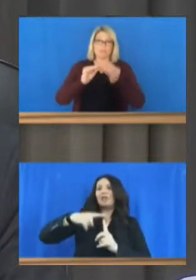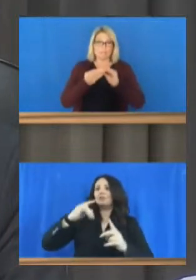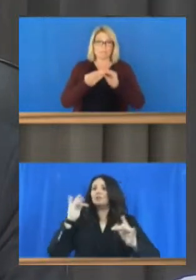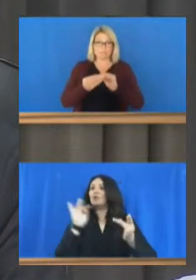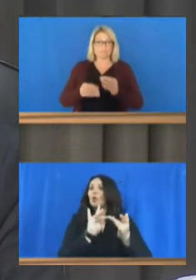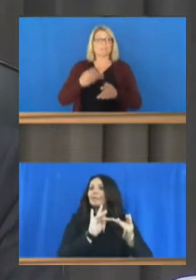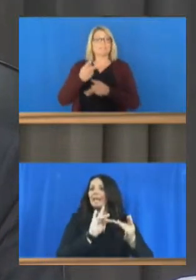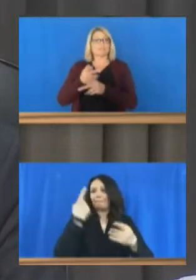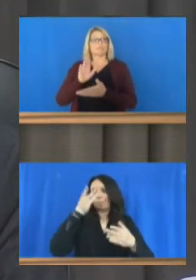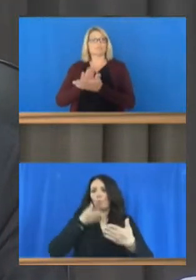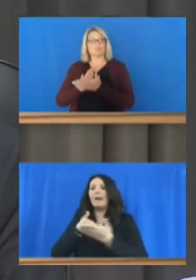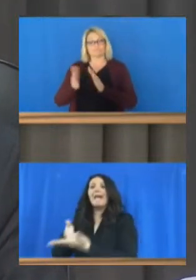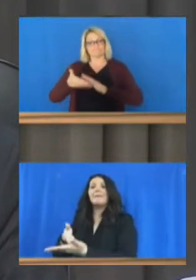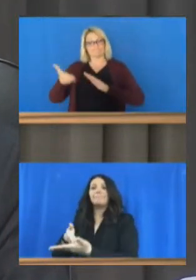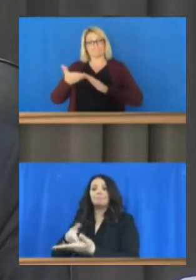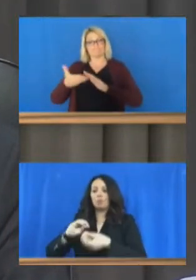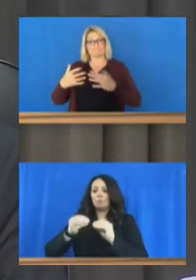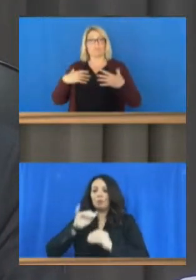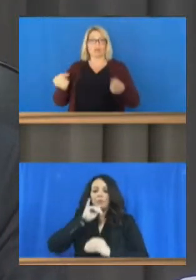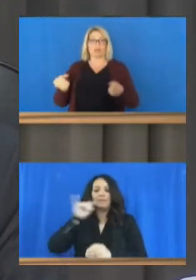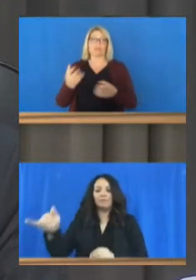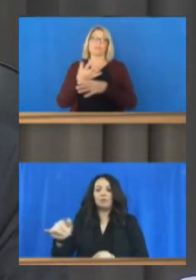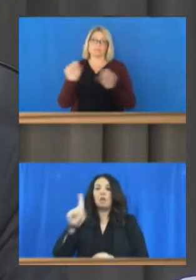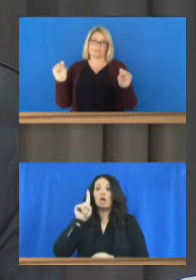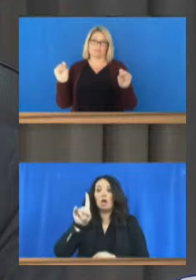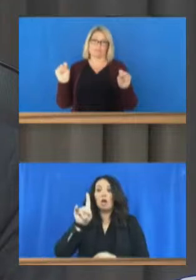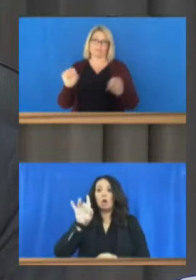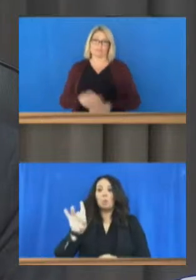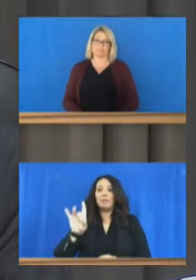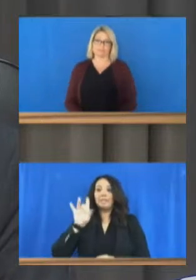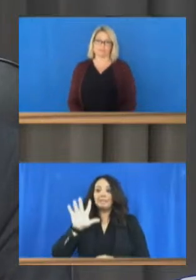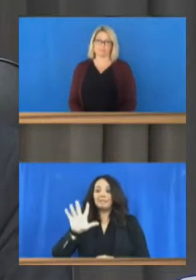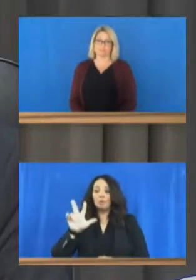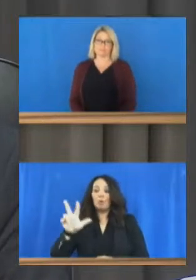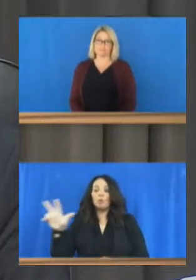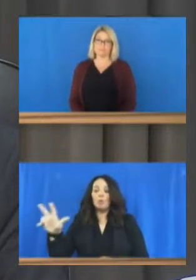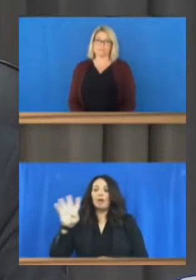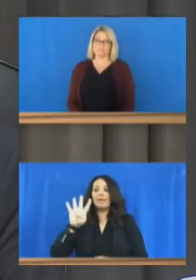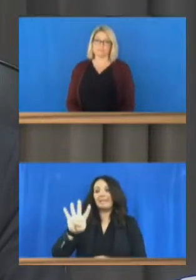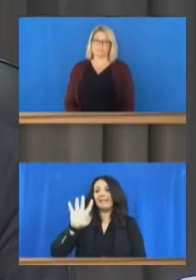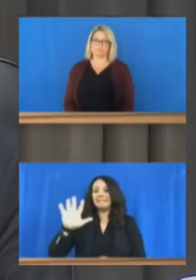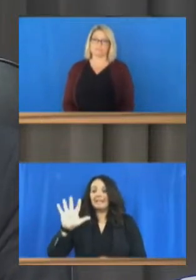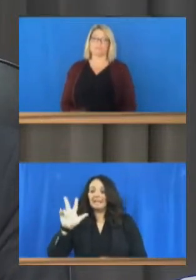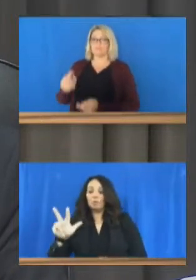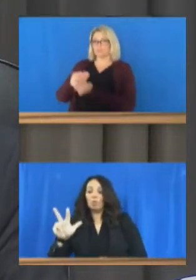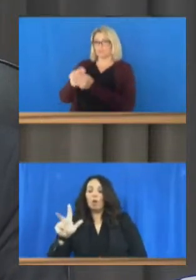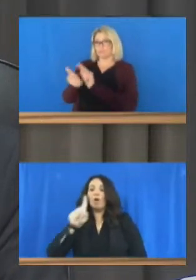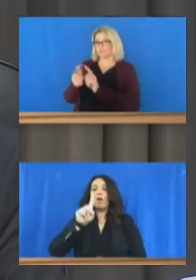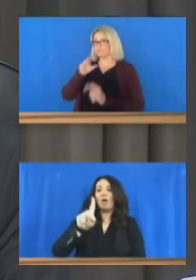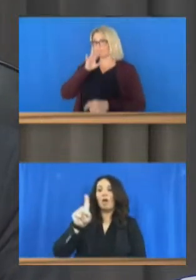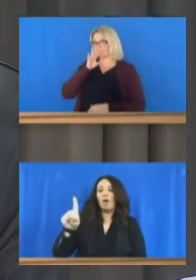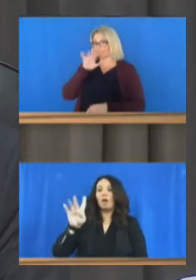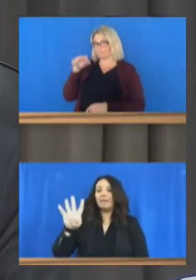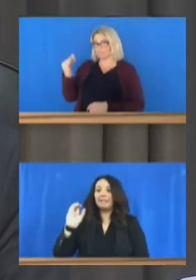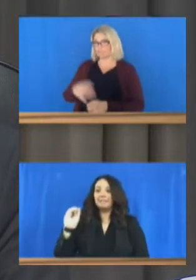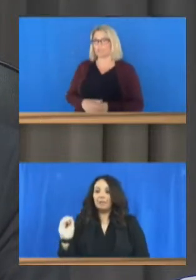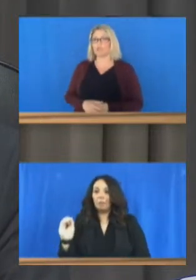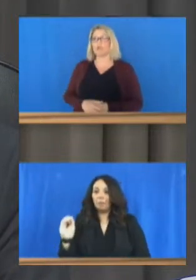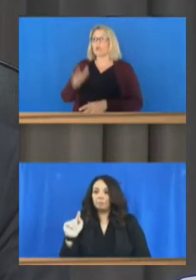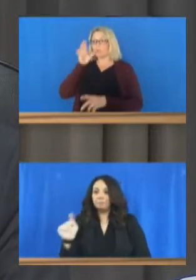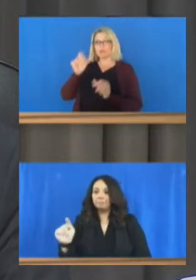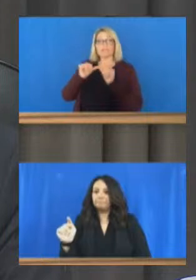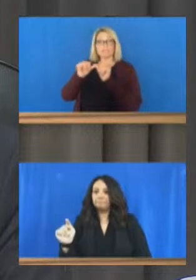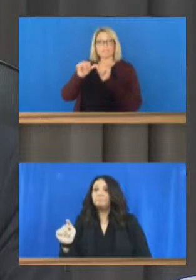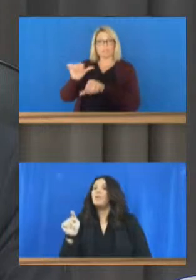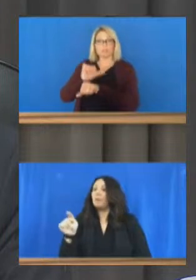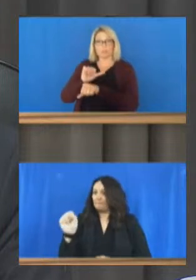pourquoi nous demandons aux familles de rester vigilantes et d'être très attentives aux symptômes qui pourraient apparaître. Si